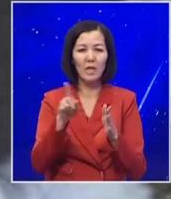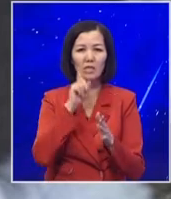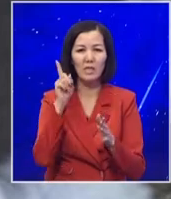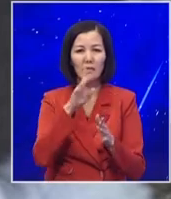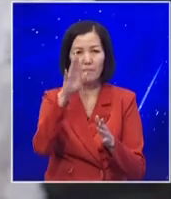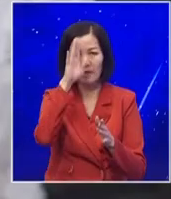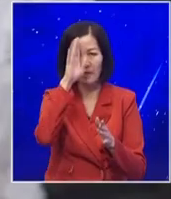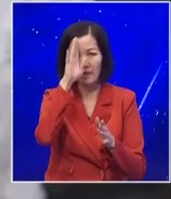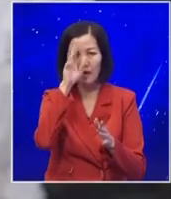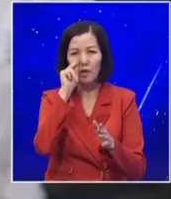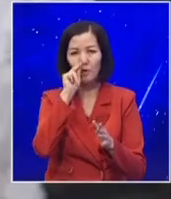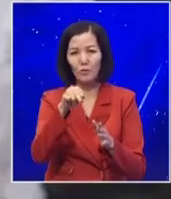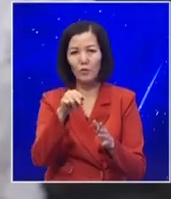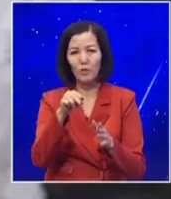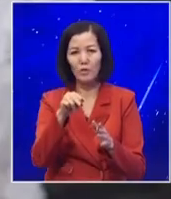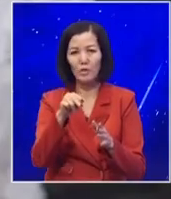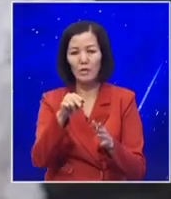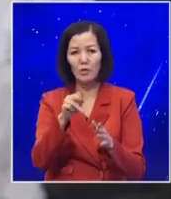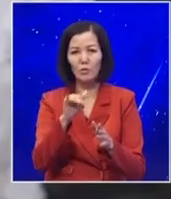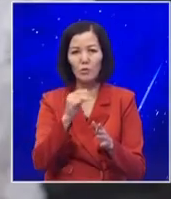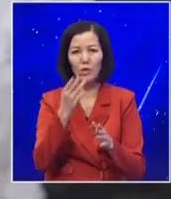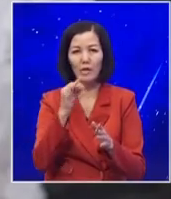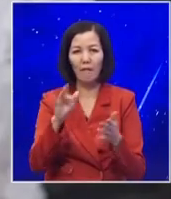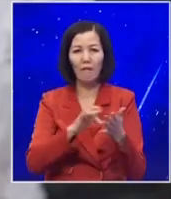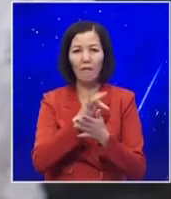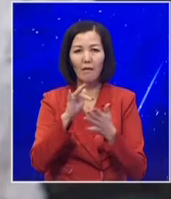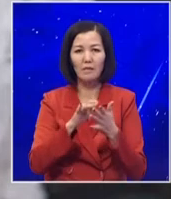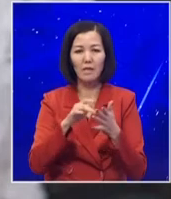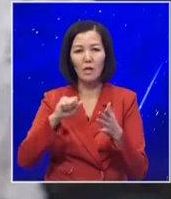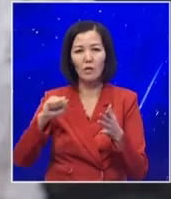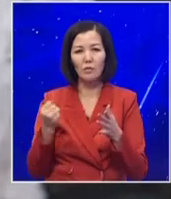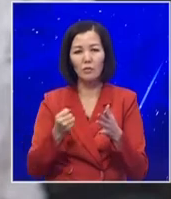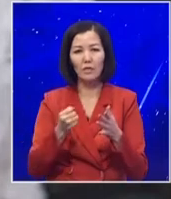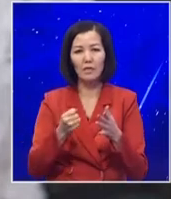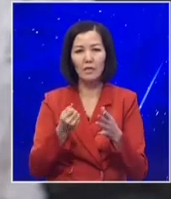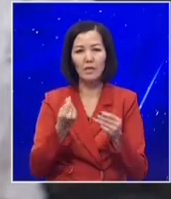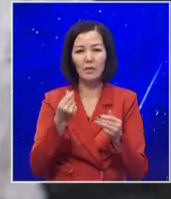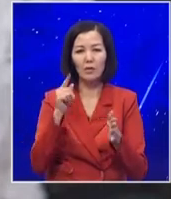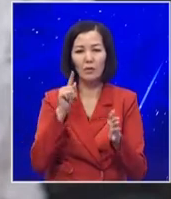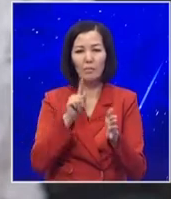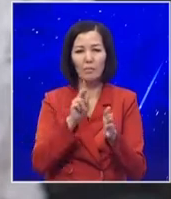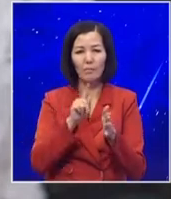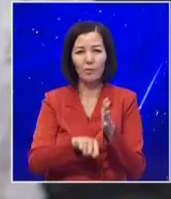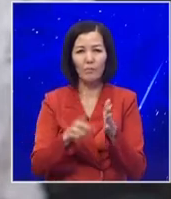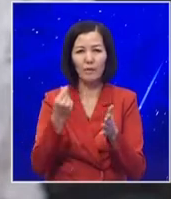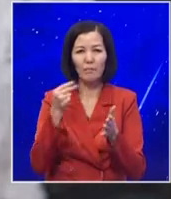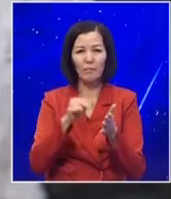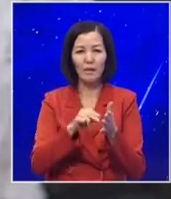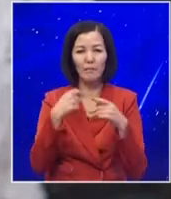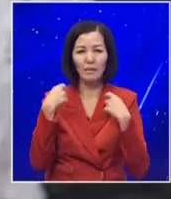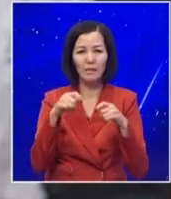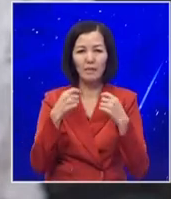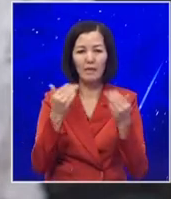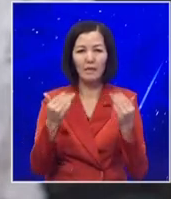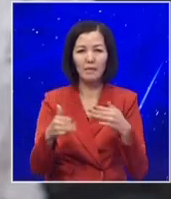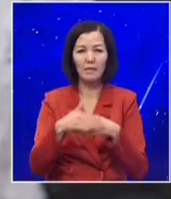тұрғындары. Күдіктілер оңай олжаларын Шарал қаласына апарып, достарына жарты бағасымен сатқан. Қазір оларға қатысты тиісті шара